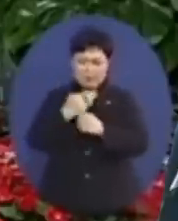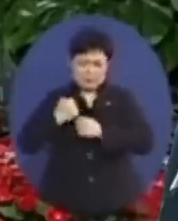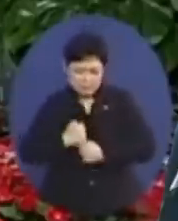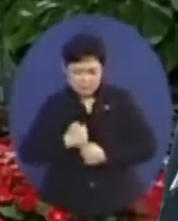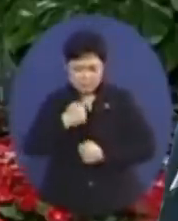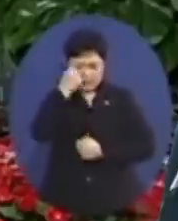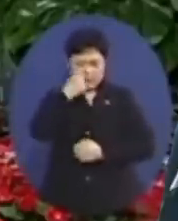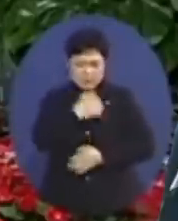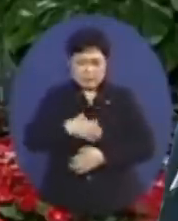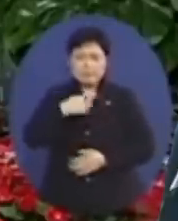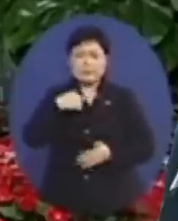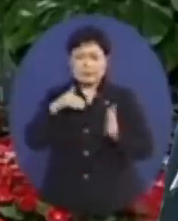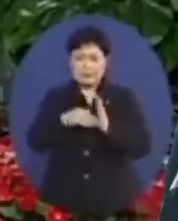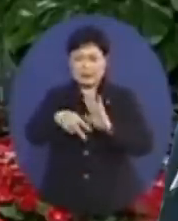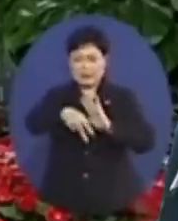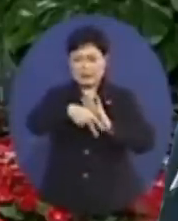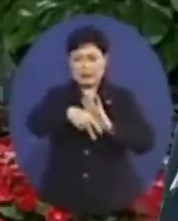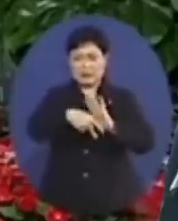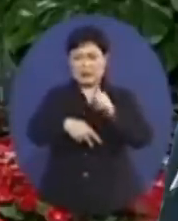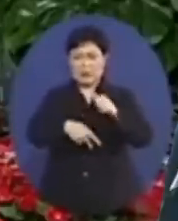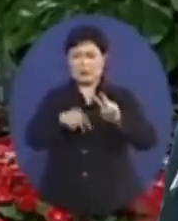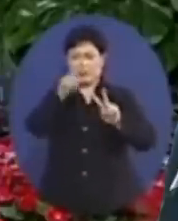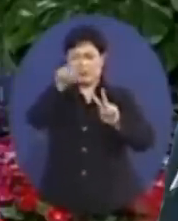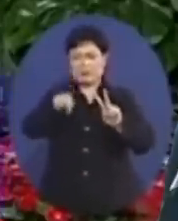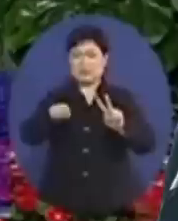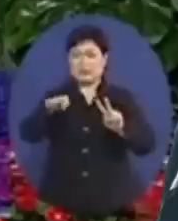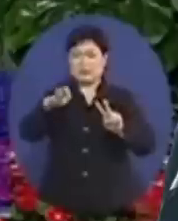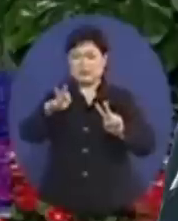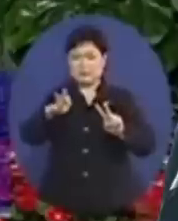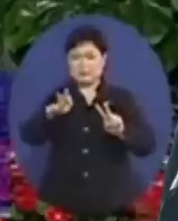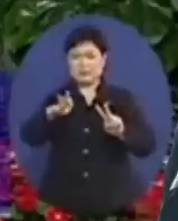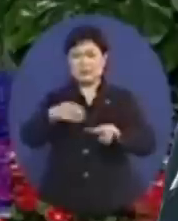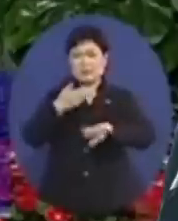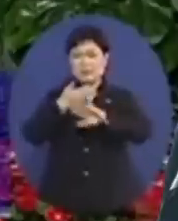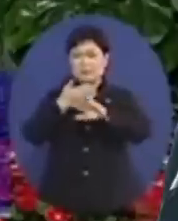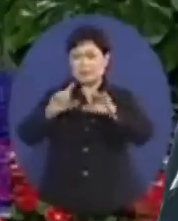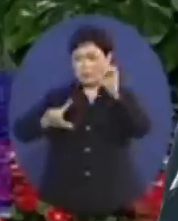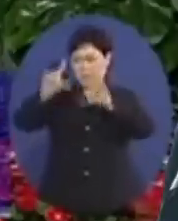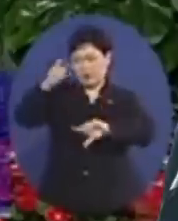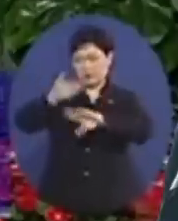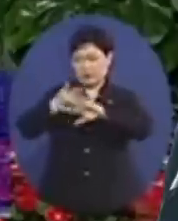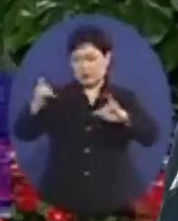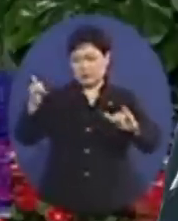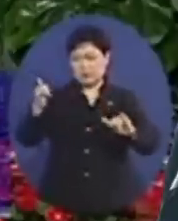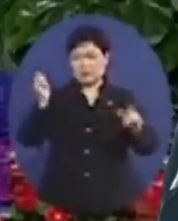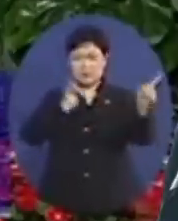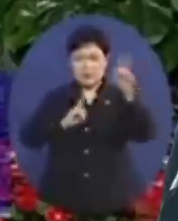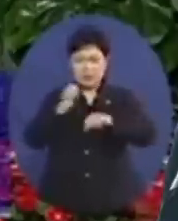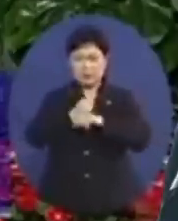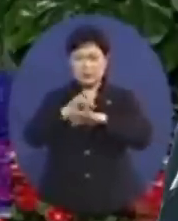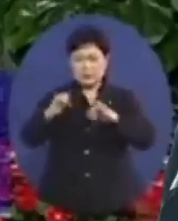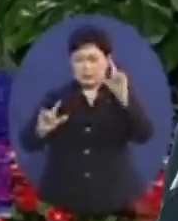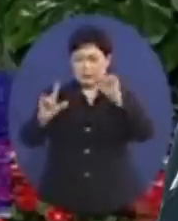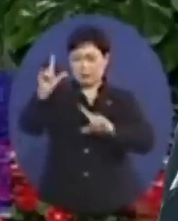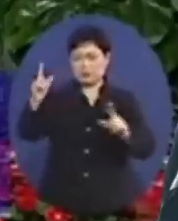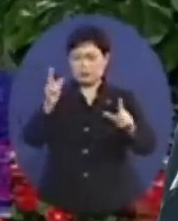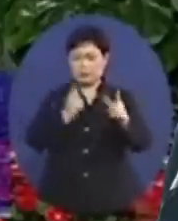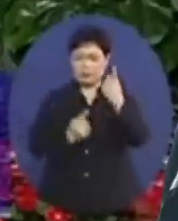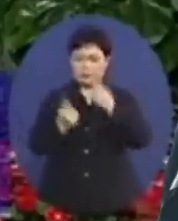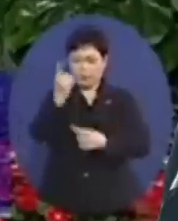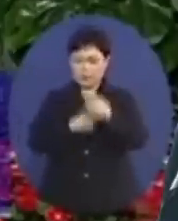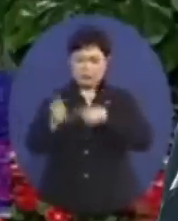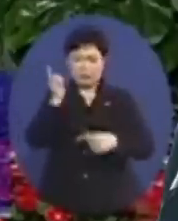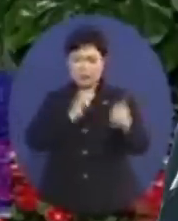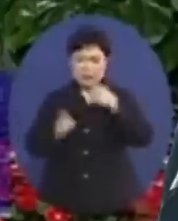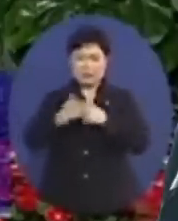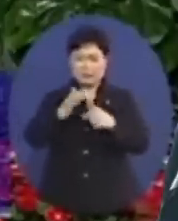당하였었습니다. 이사야 52장 14절에 그의 모양이 타인보다 상하였고 그의 모습이 사람들보다 상하였으므로 많은 사람이